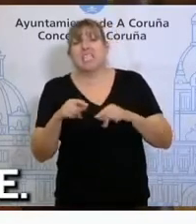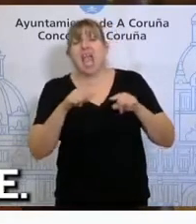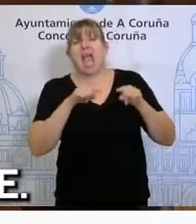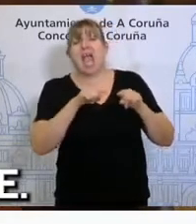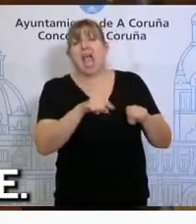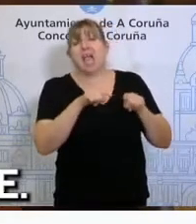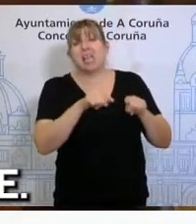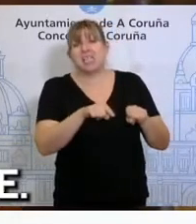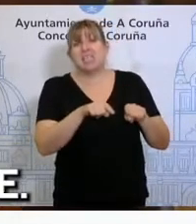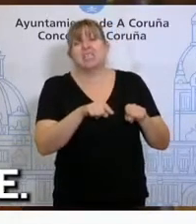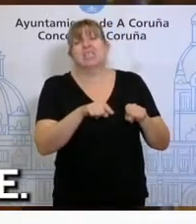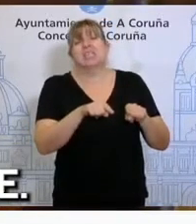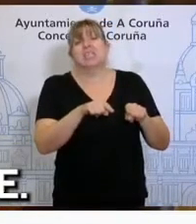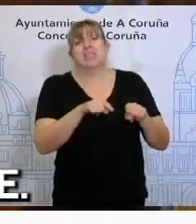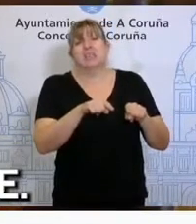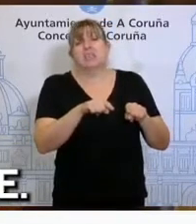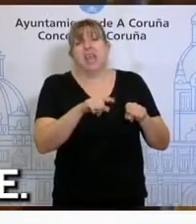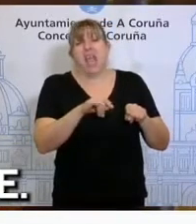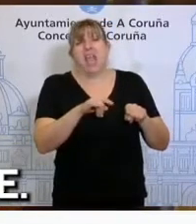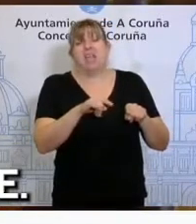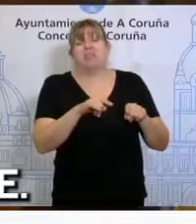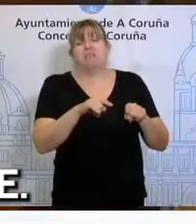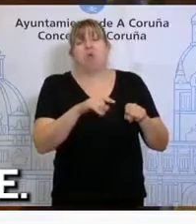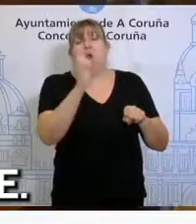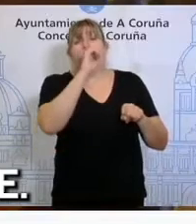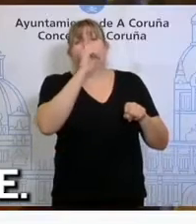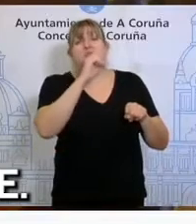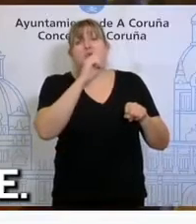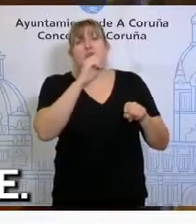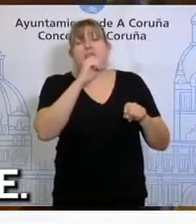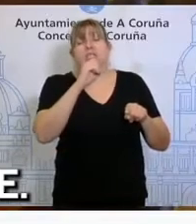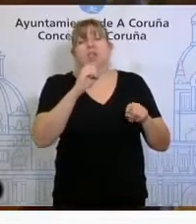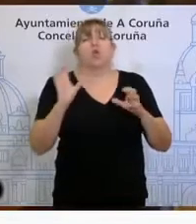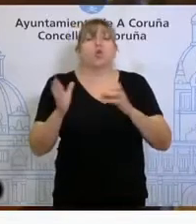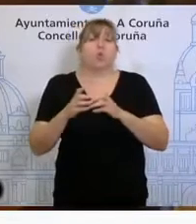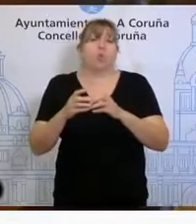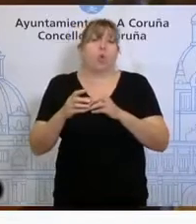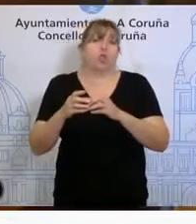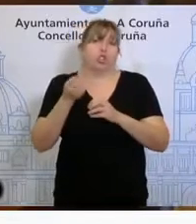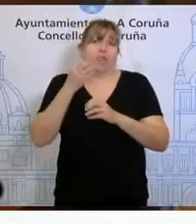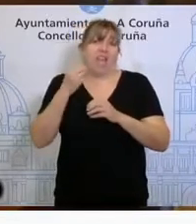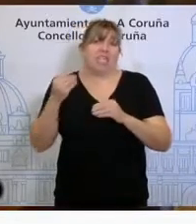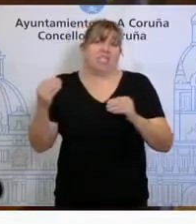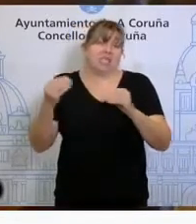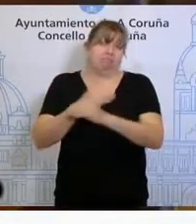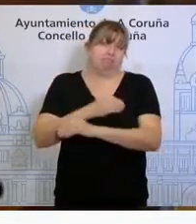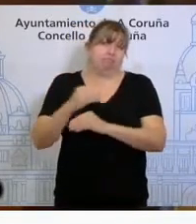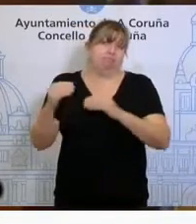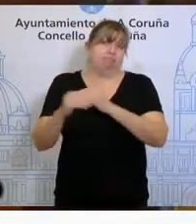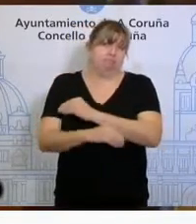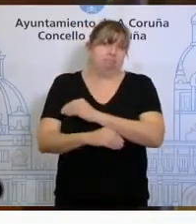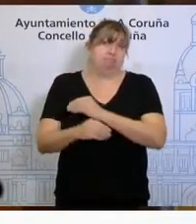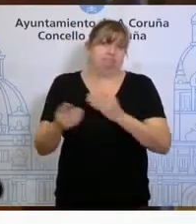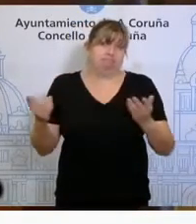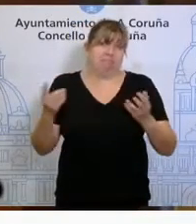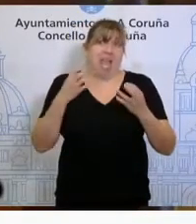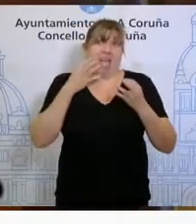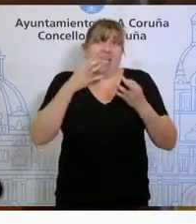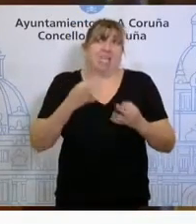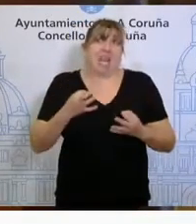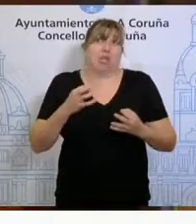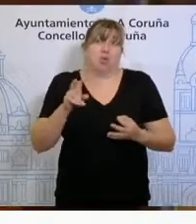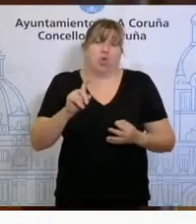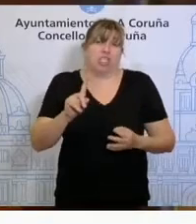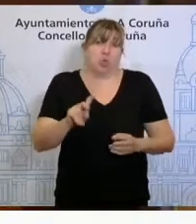algunhas das nosas principais diferenzas co Partido Socialista e creo que tampouco descubro nada se digo